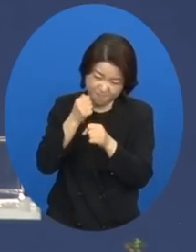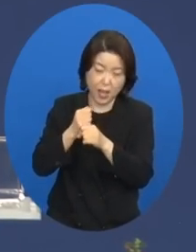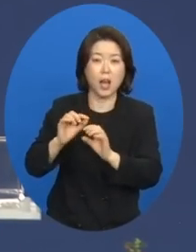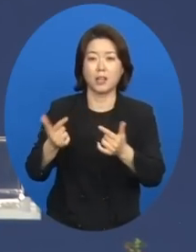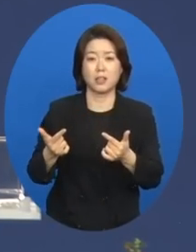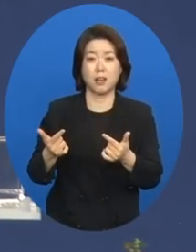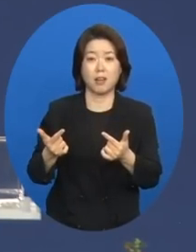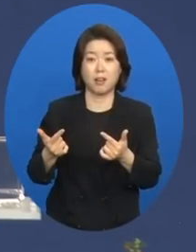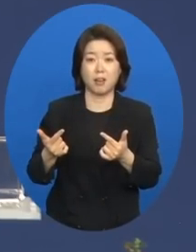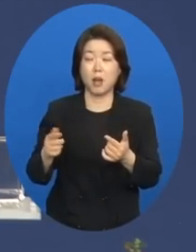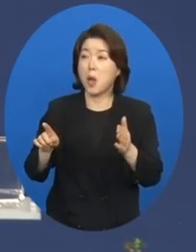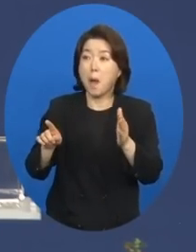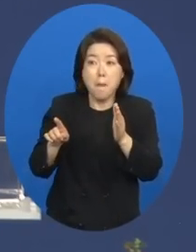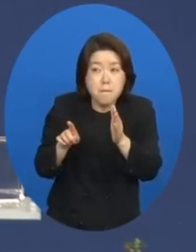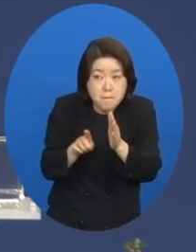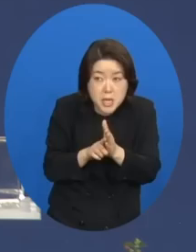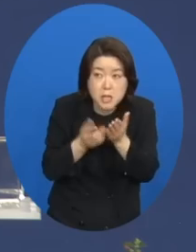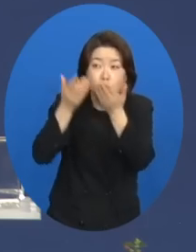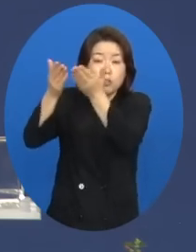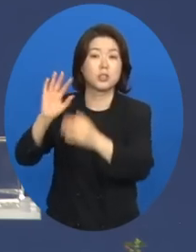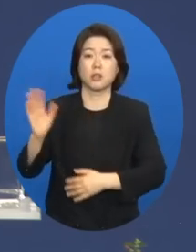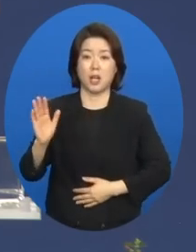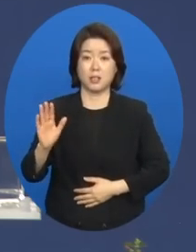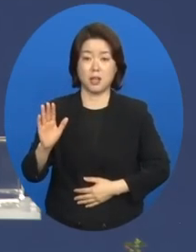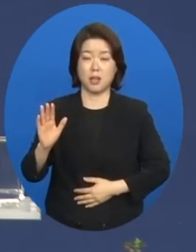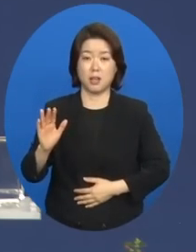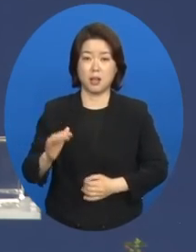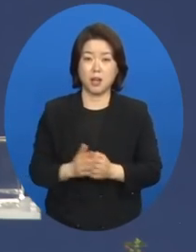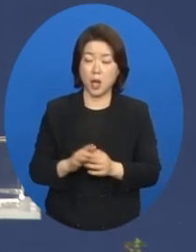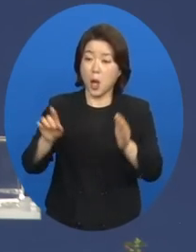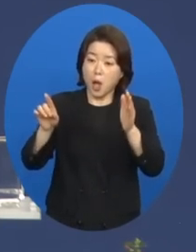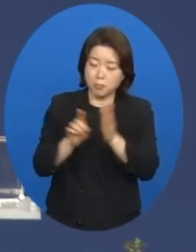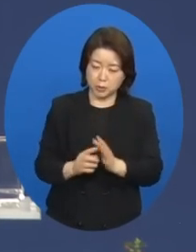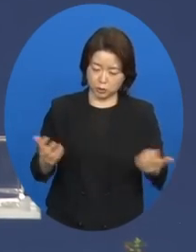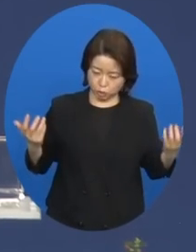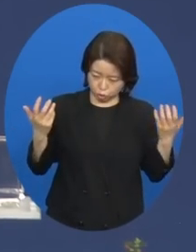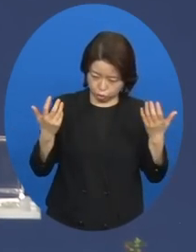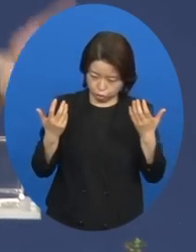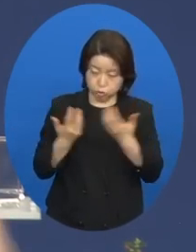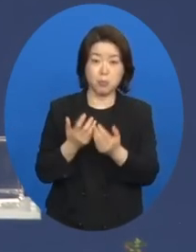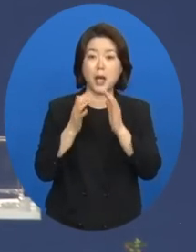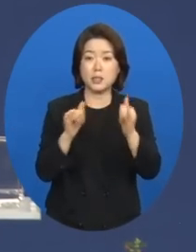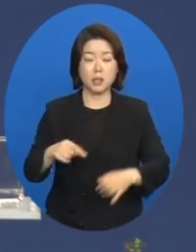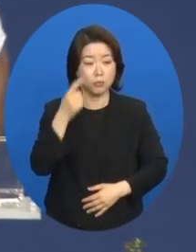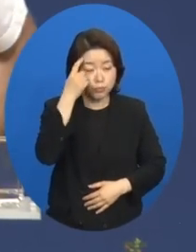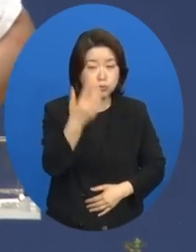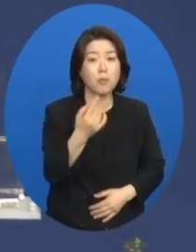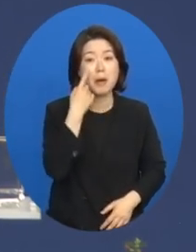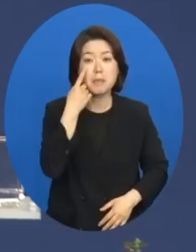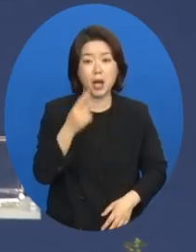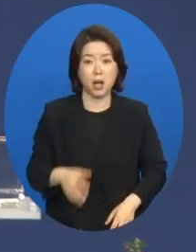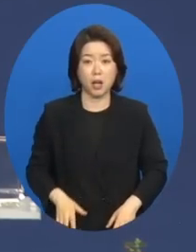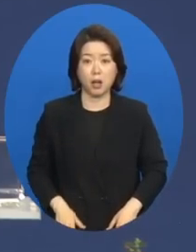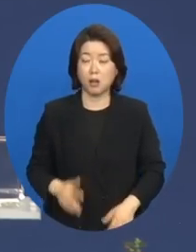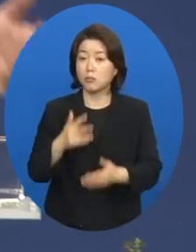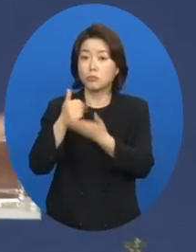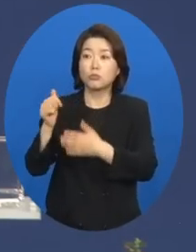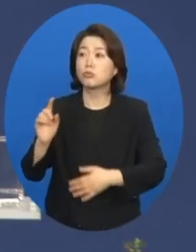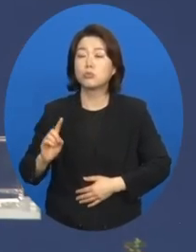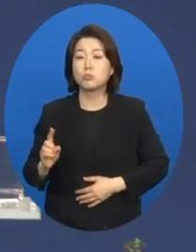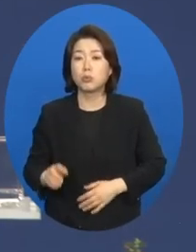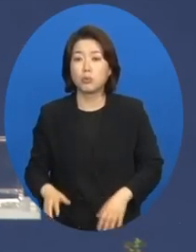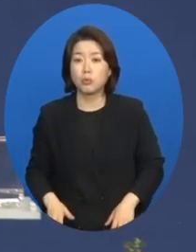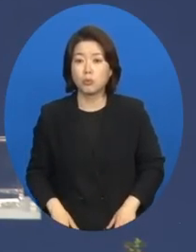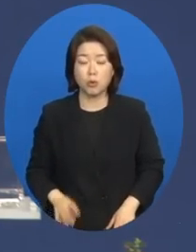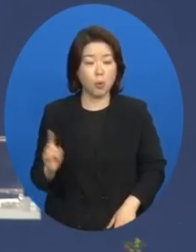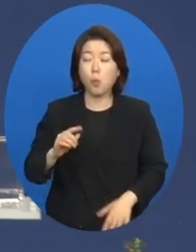만들어가지고 믿어드리려고 하는 게 아니고요. 그 믿음이 충만하다는 사람한테 물어보면 주님이